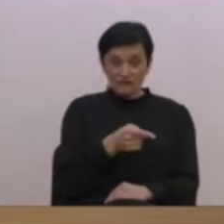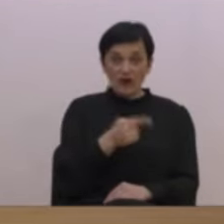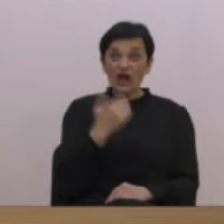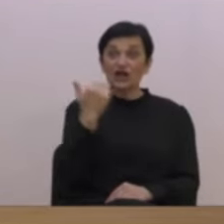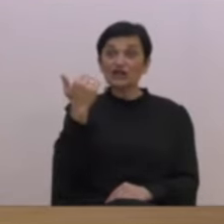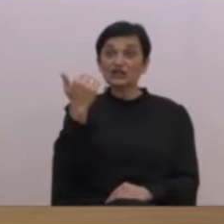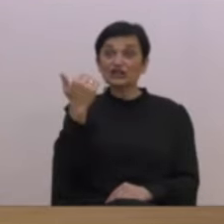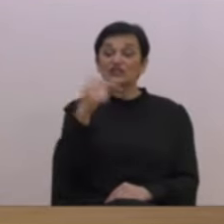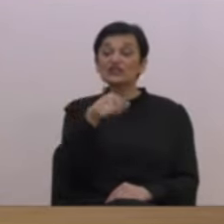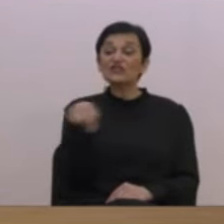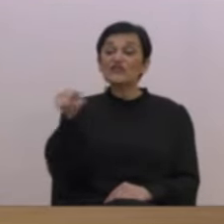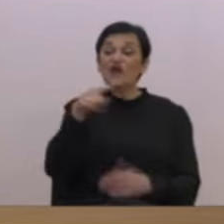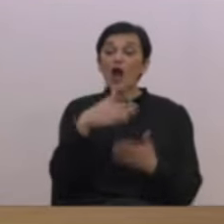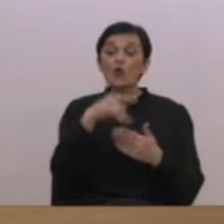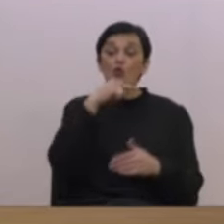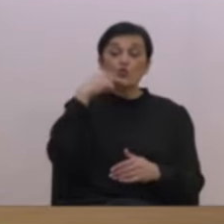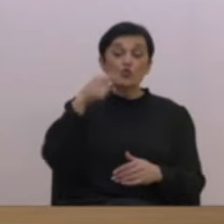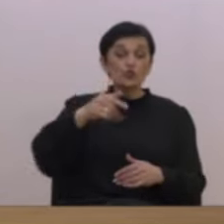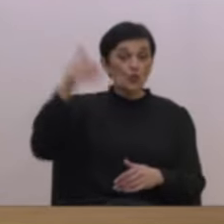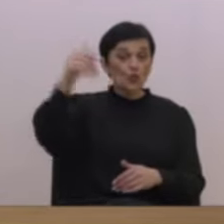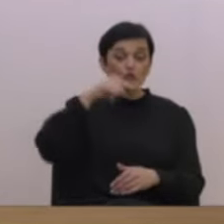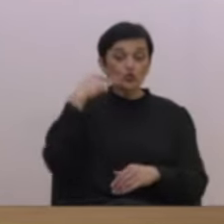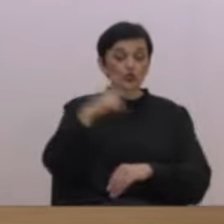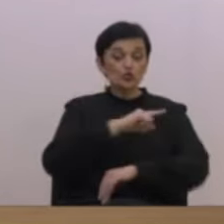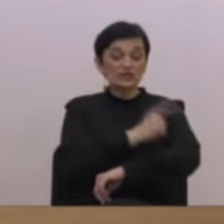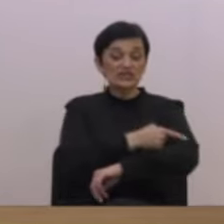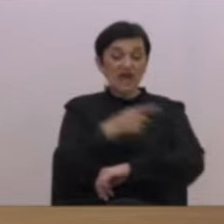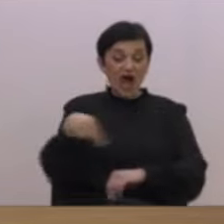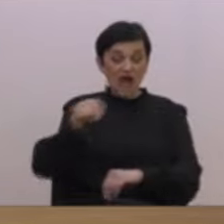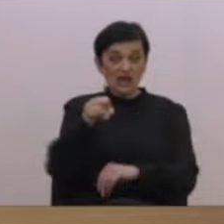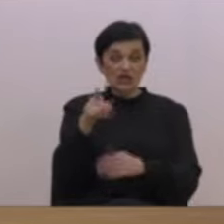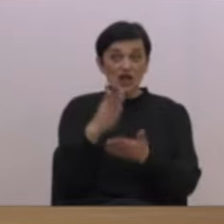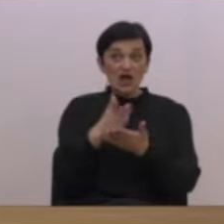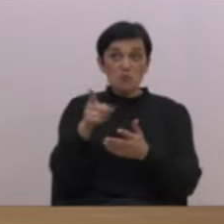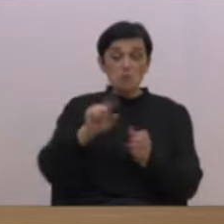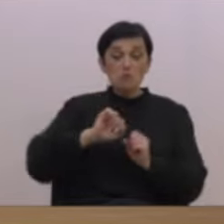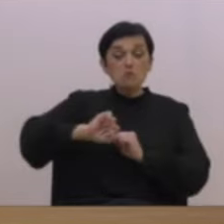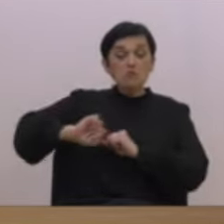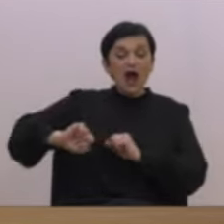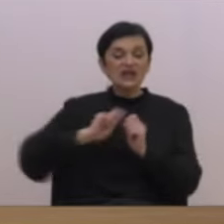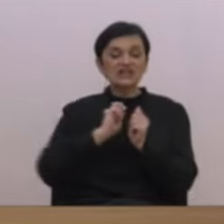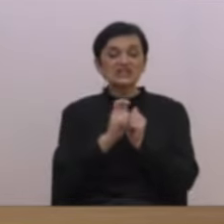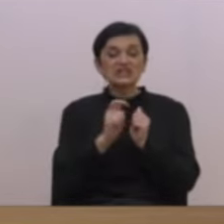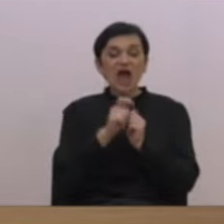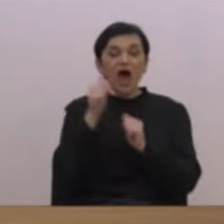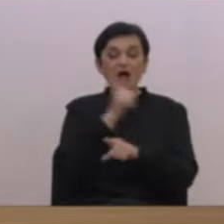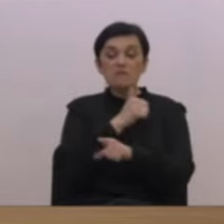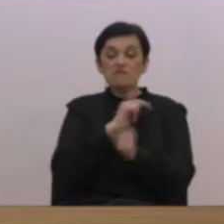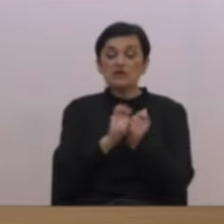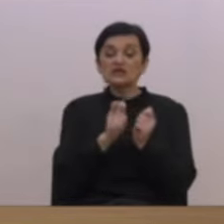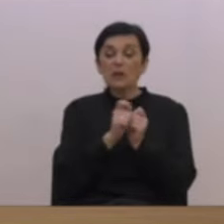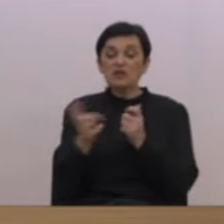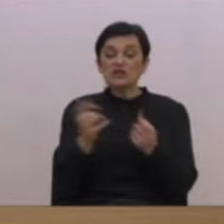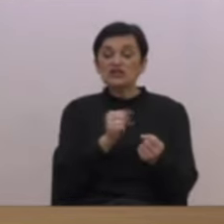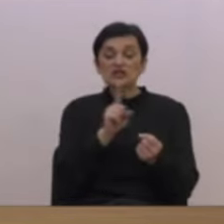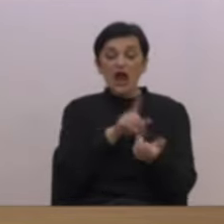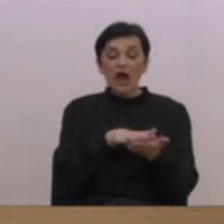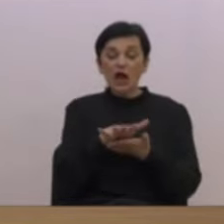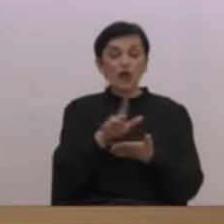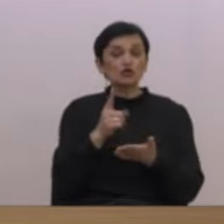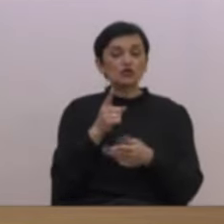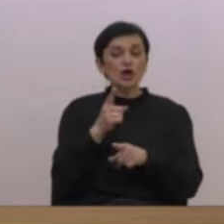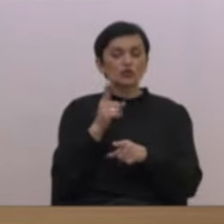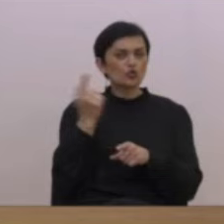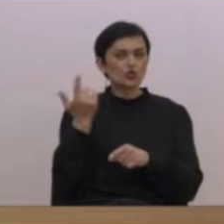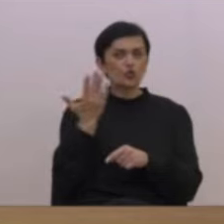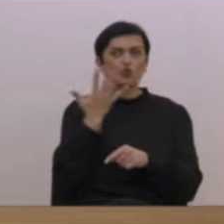Tkvehat prorusulebi, tkvehat rusulizala, imtoro tkven, tkveparaut, susat im dapina sebas rasacihep, dar ași harjaut. Romeli erti,